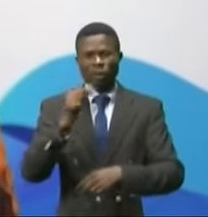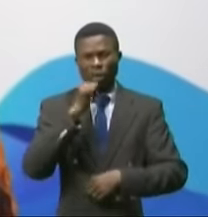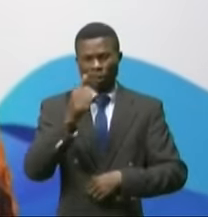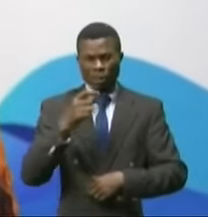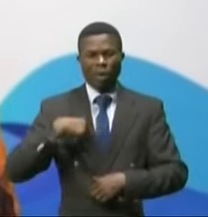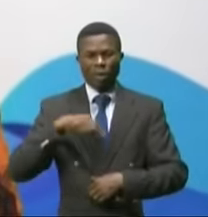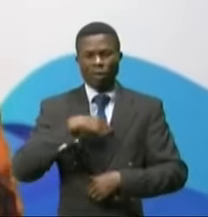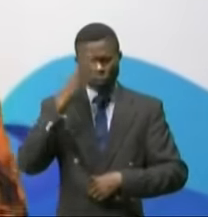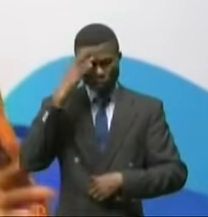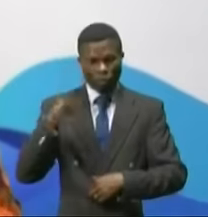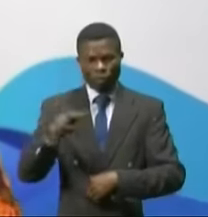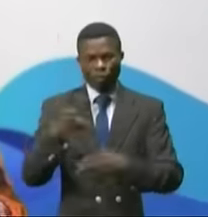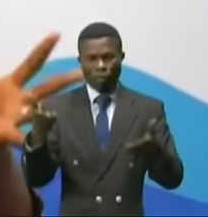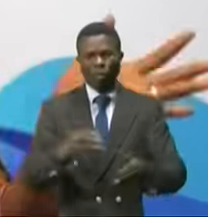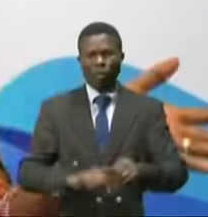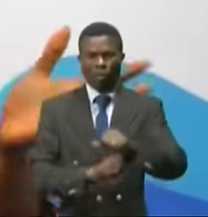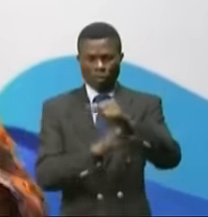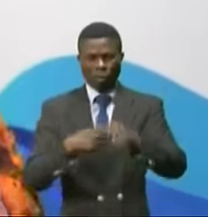seuls.